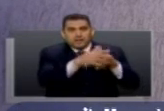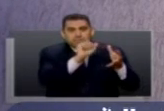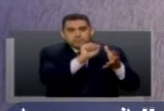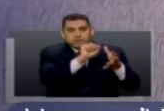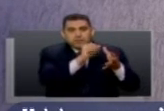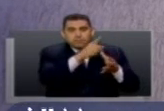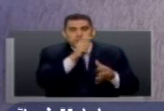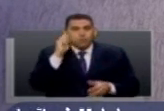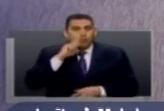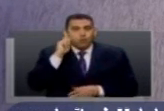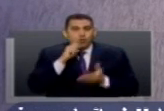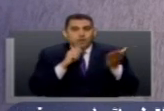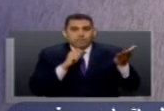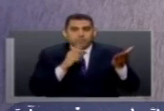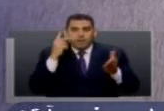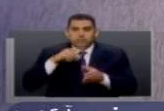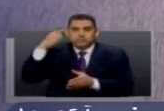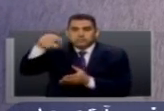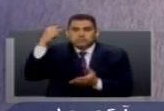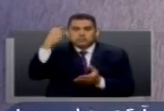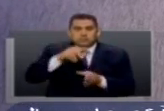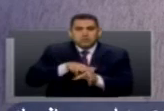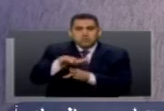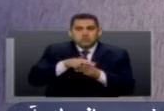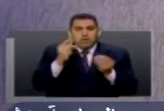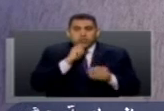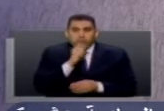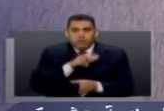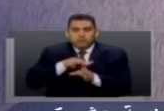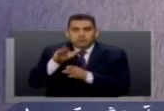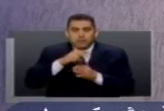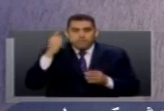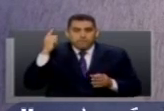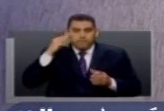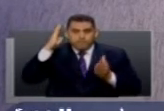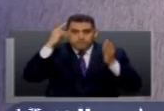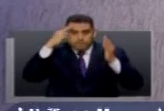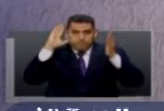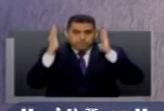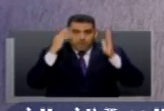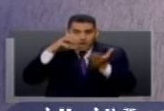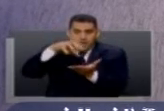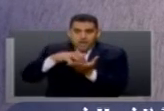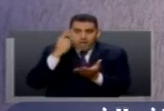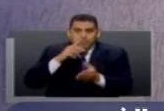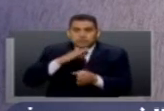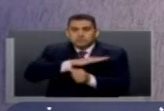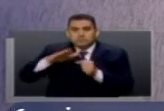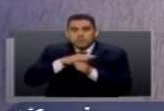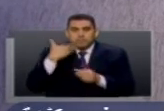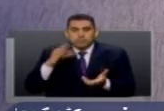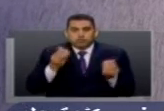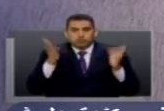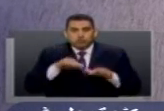مجرما عذب الكثير من مستضعفين الذين في مكه المكرمه ممن امنوا وقتل عددا منهم جاء ورسول الله صلى